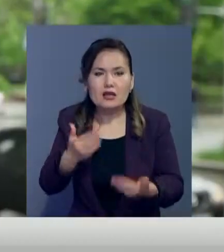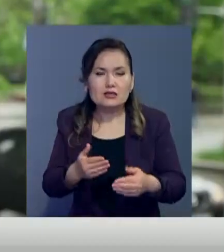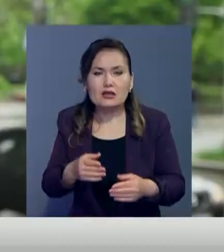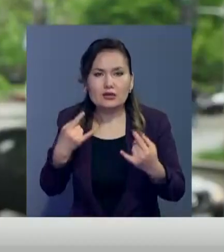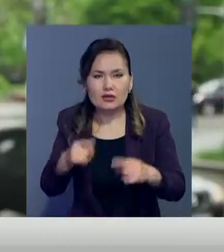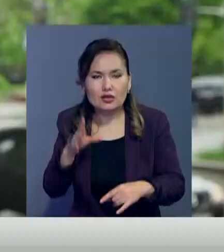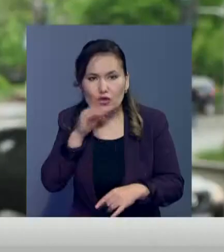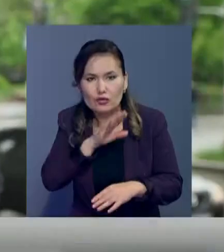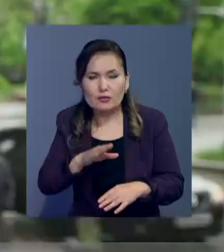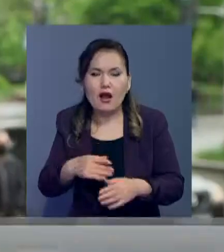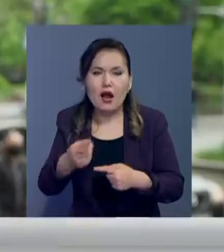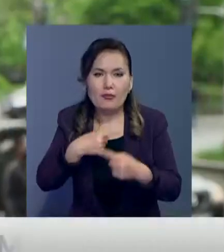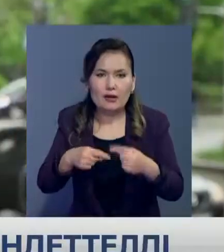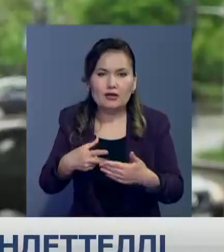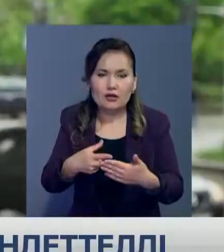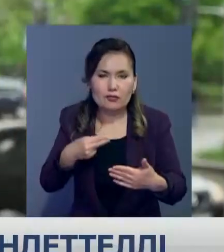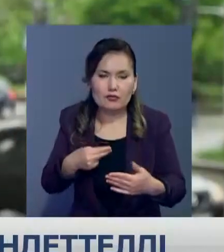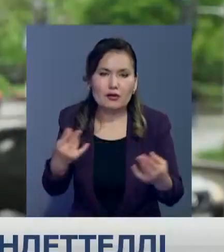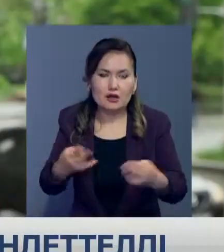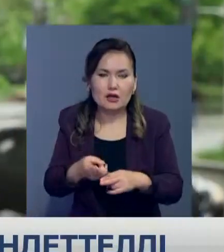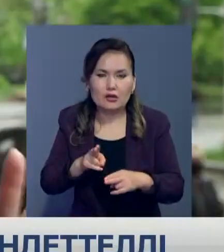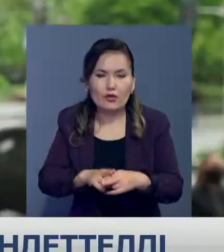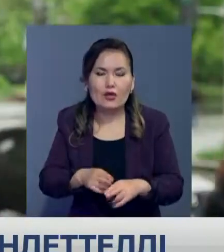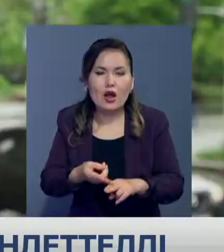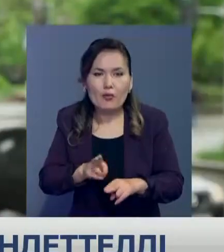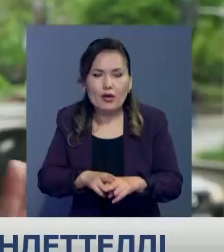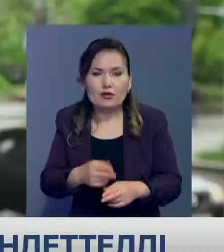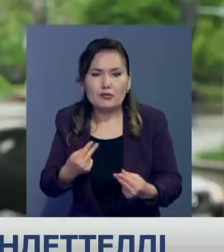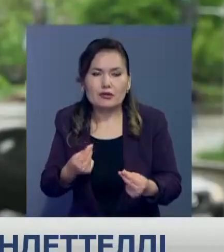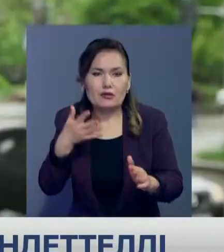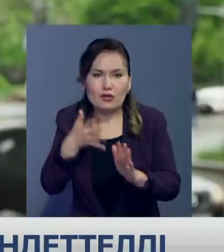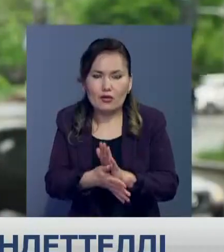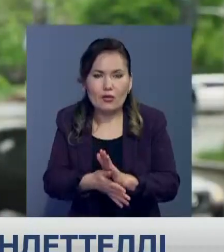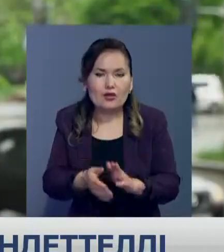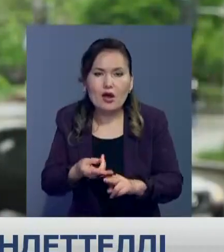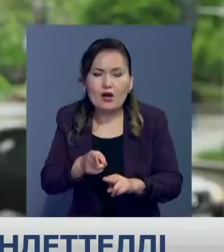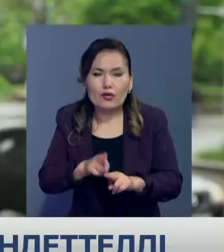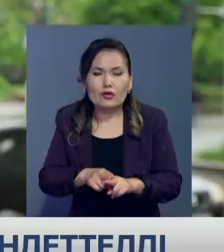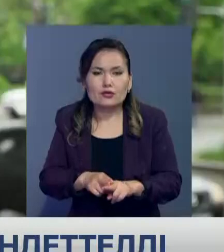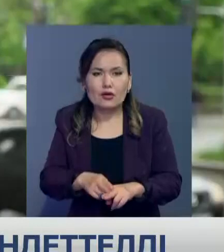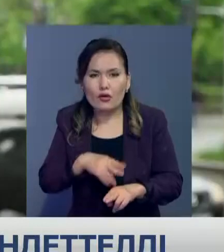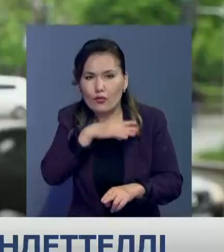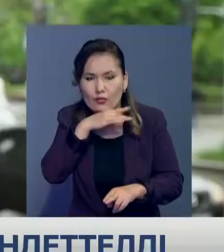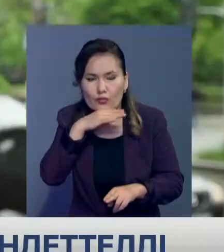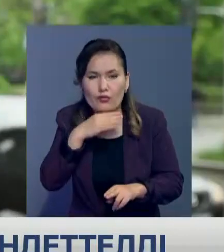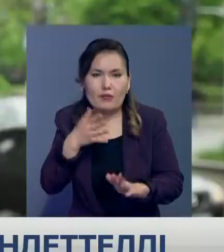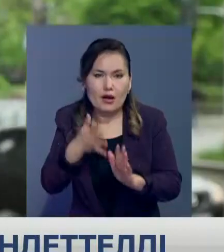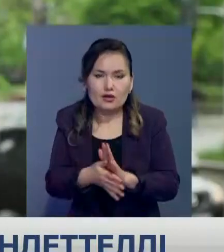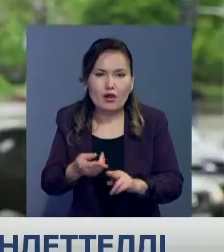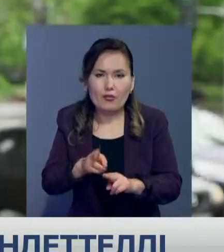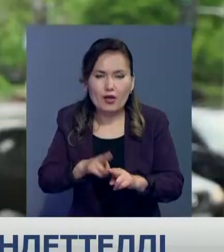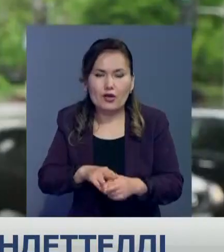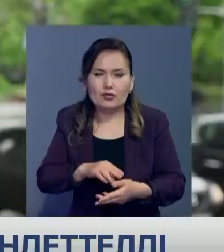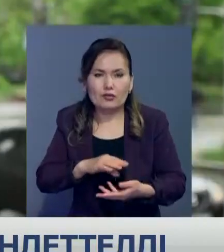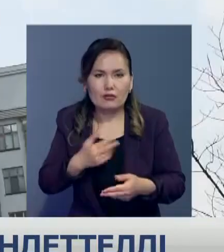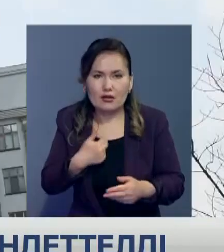болмаса емханаға жатып, не бір күн немесе бір ай амалсыз күтесің. Шыны керек, бұл өте ыңғайсыз, әрі ойланбай қабылданған заң жобасы